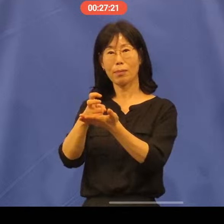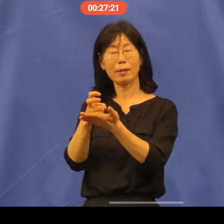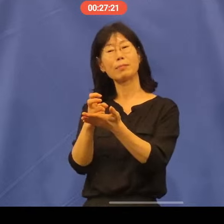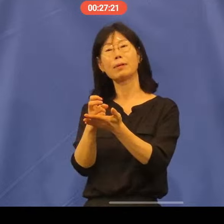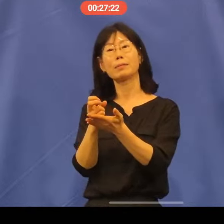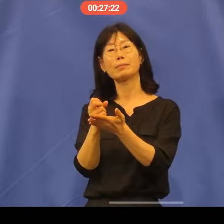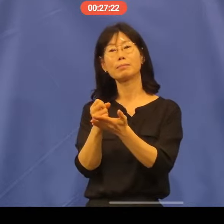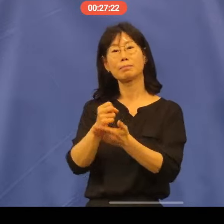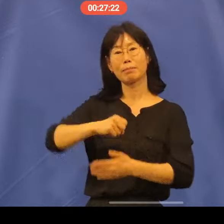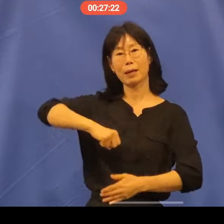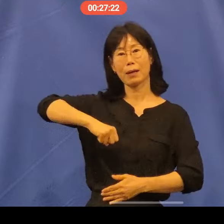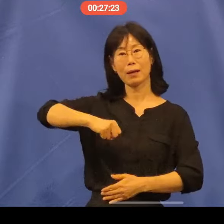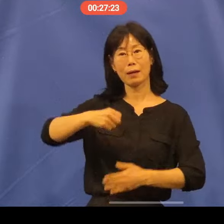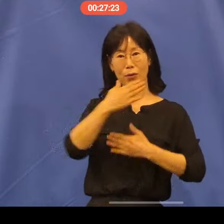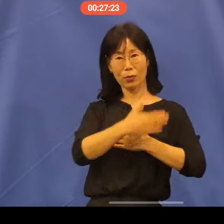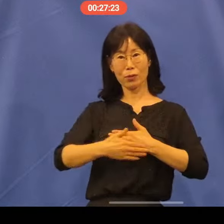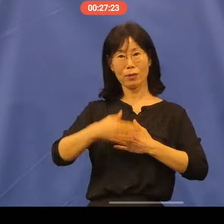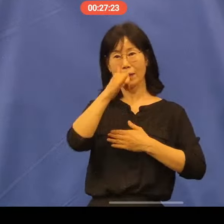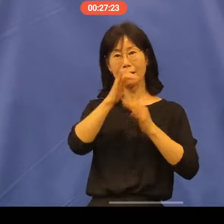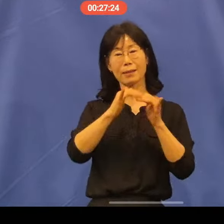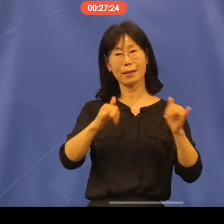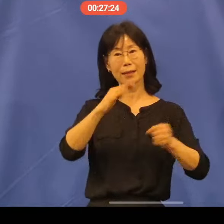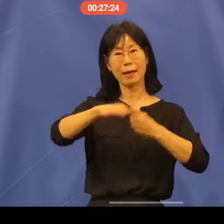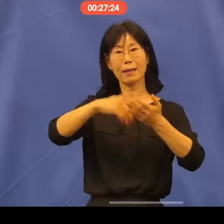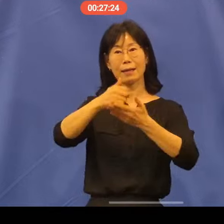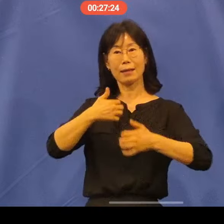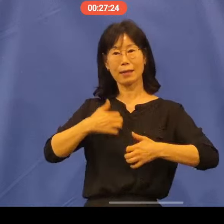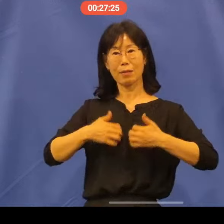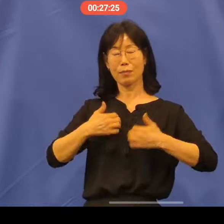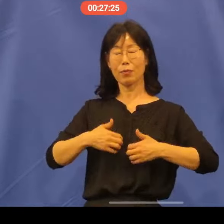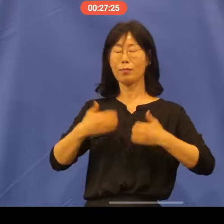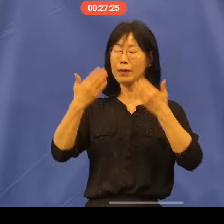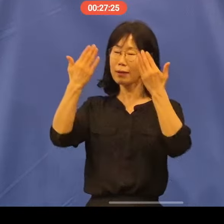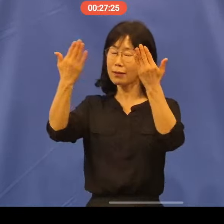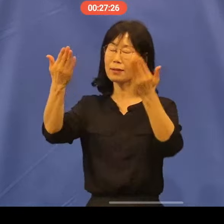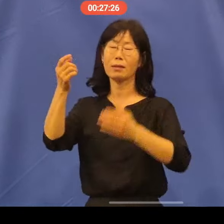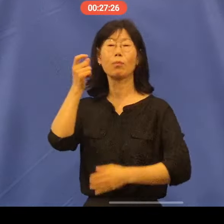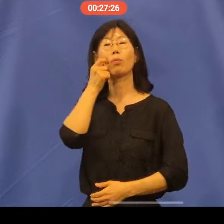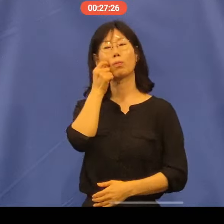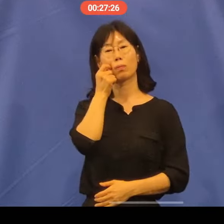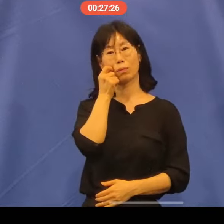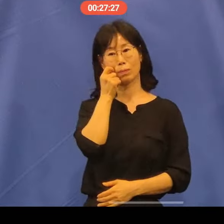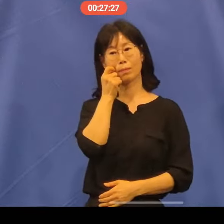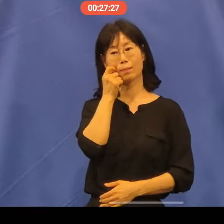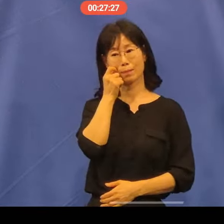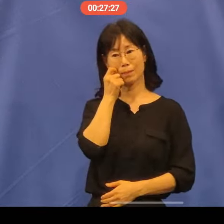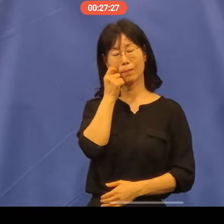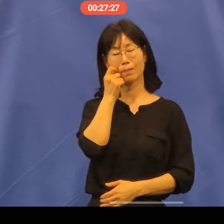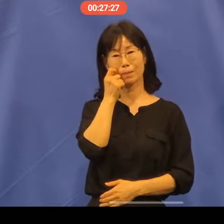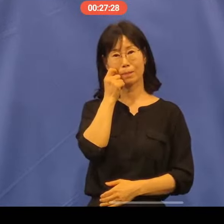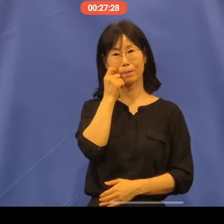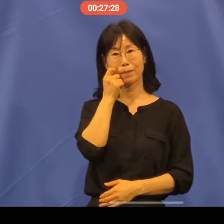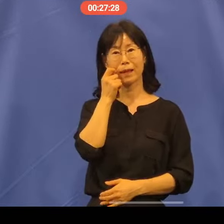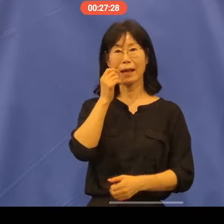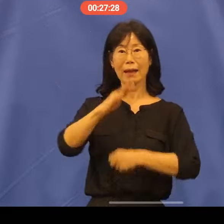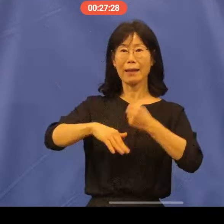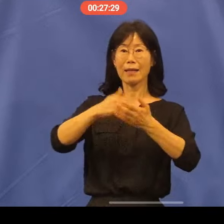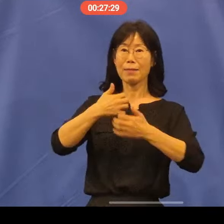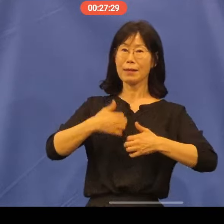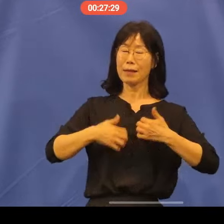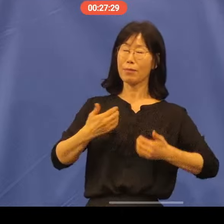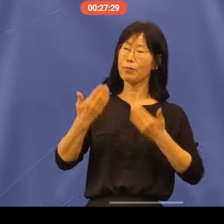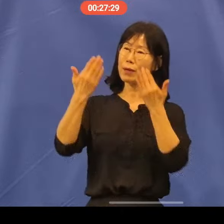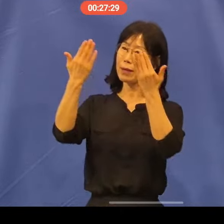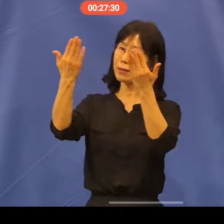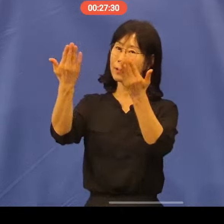없습니다. 육신에 있는 자들은 하나님을 기쁘시게 할 수 없느니라. 우리가 하나님을 기쁘시기